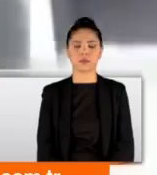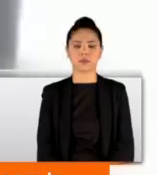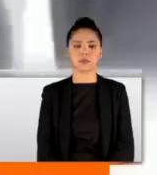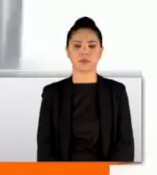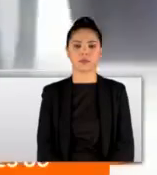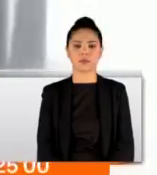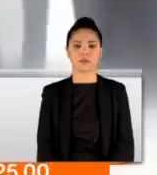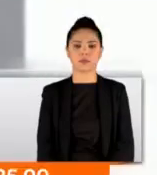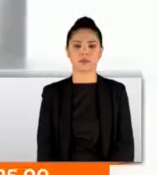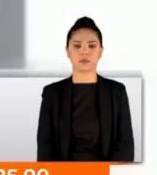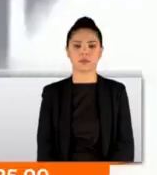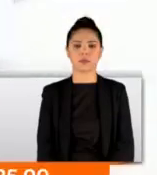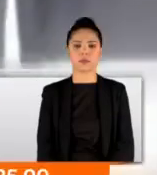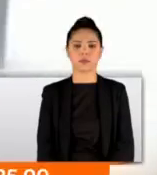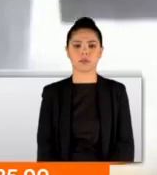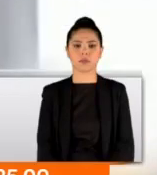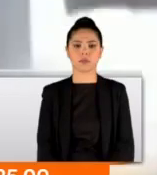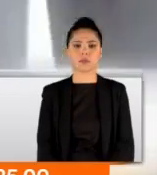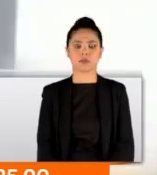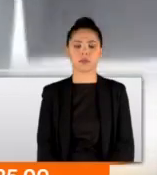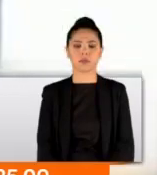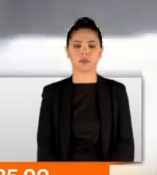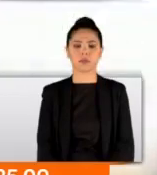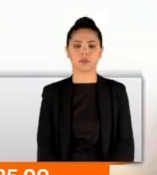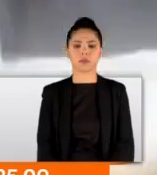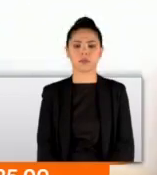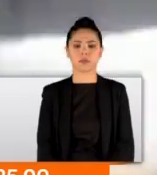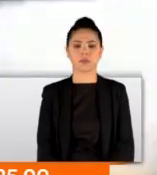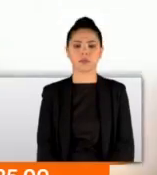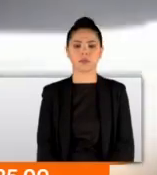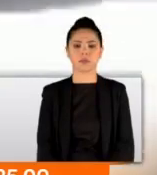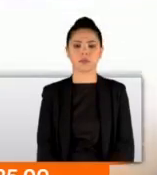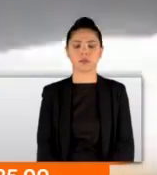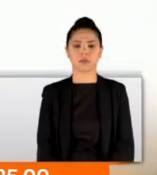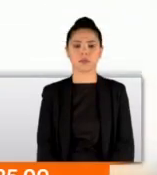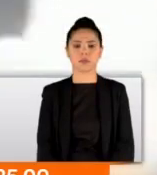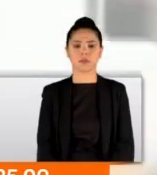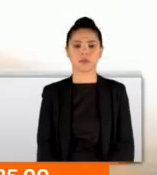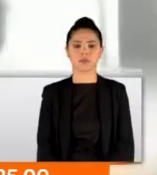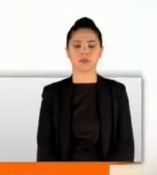Wow!